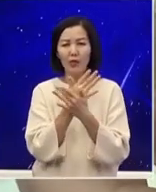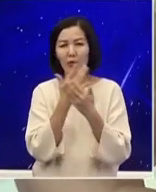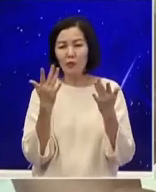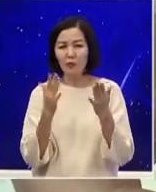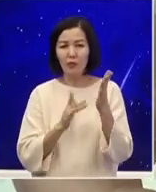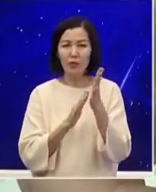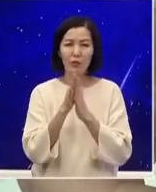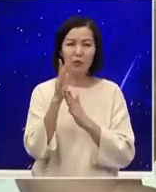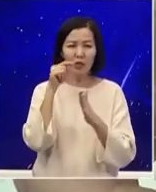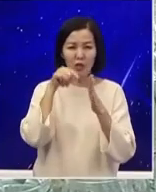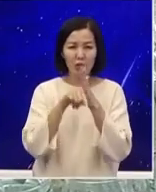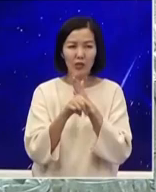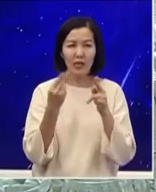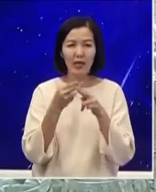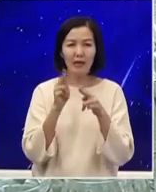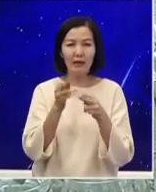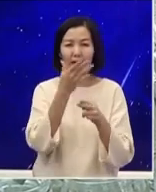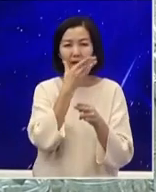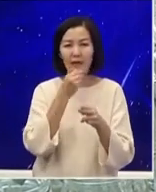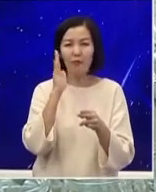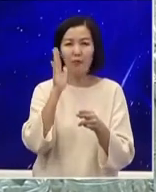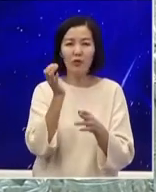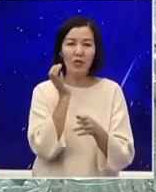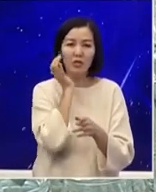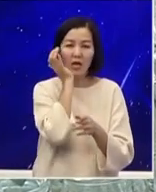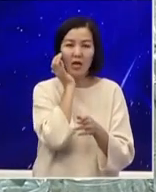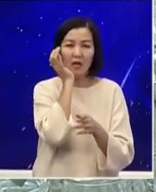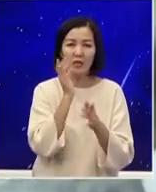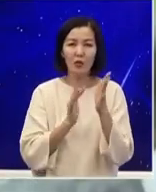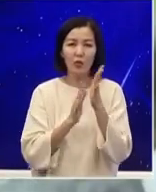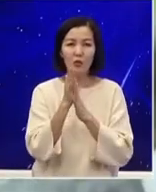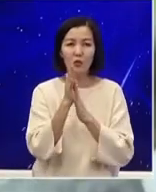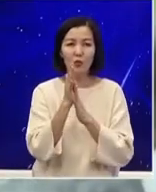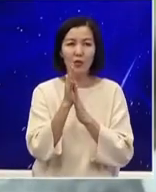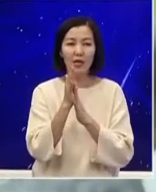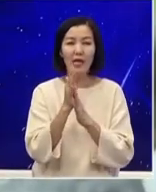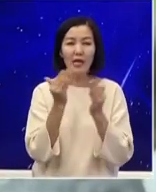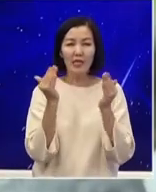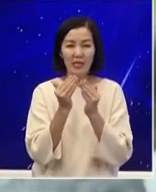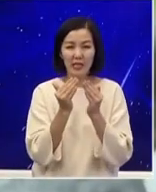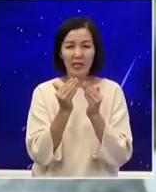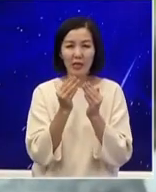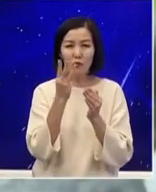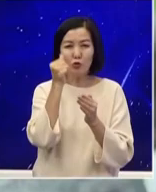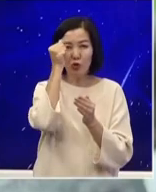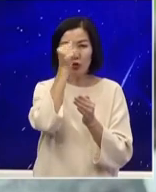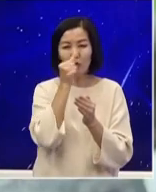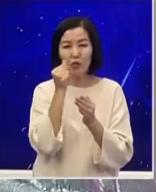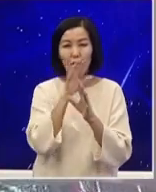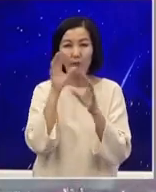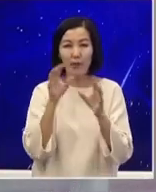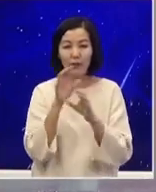кездестіруге болады. Ішіндегі көз тартарлығы болашақ жаңғақтардың өсуі. Ғалымдар мына кішкентай көшетпен 3 жылдан бері жұмыс істеуде.